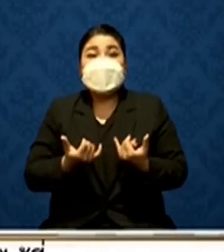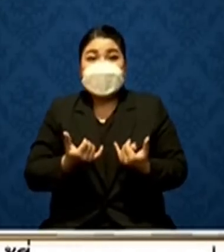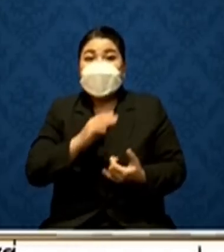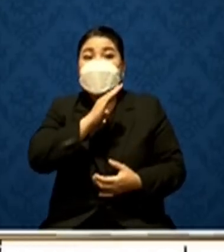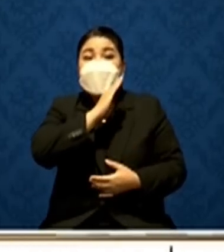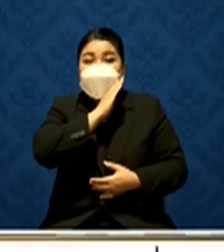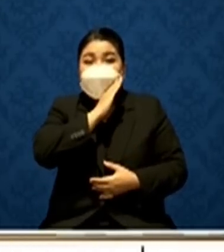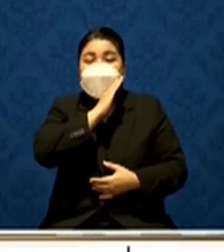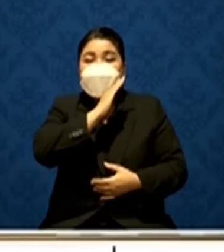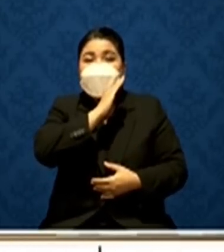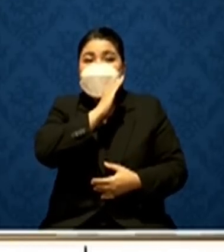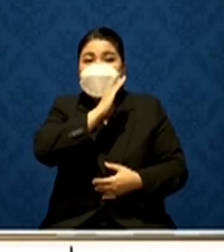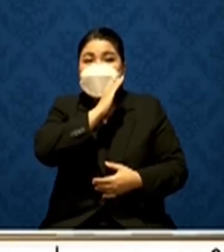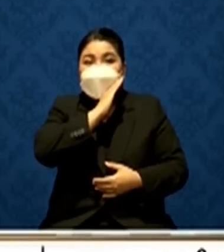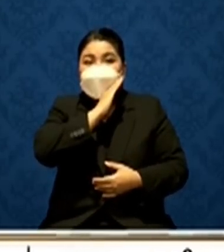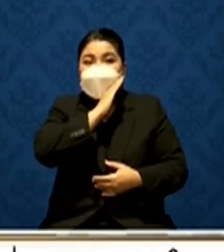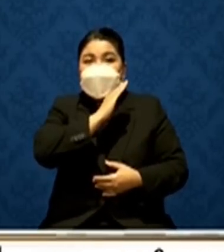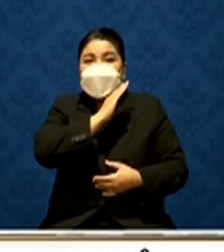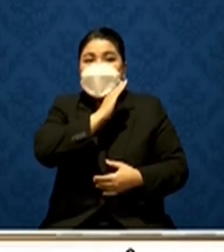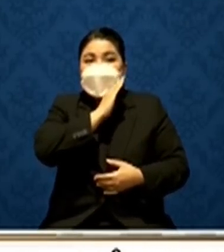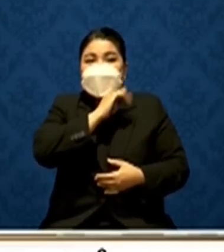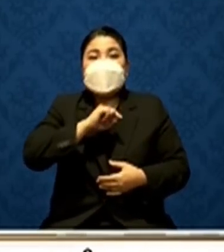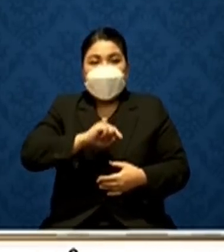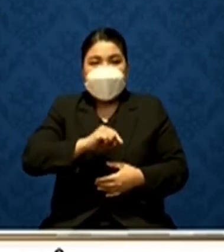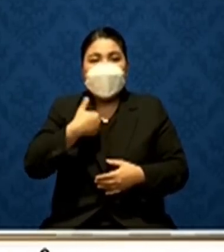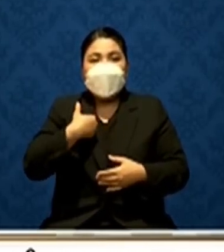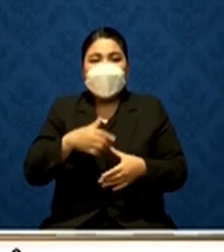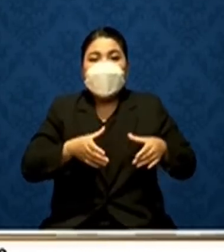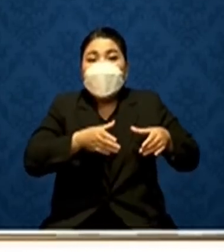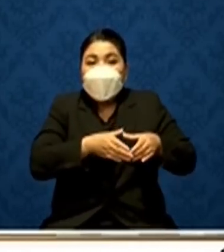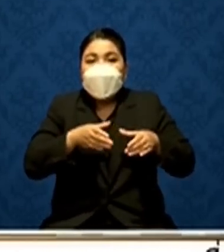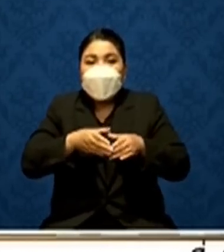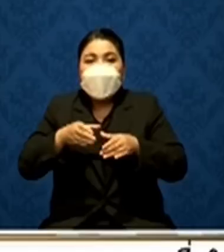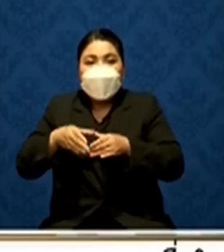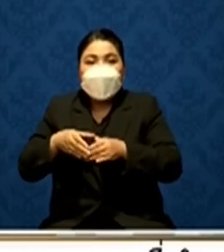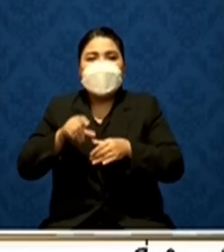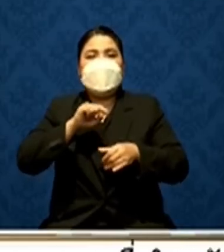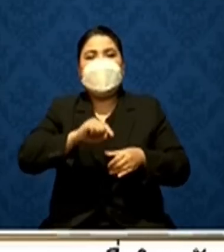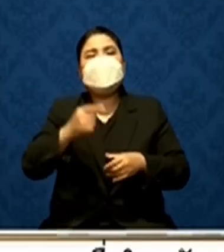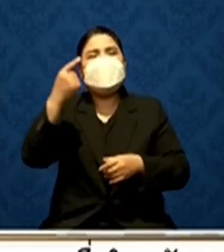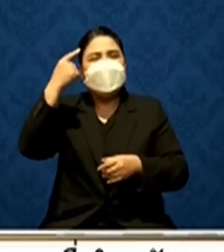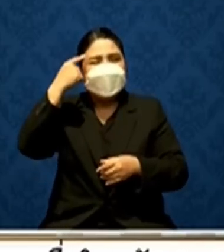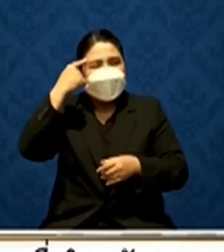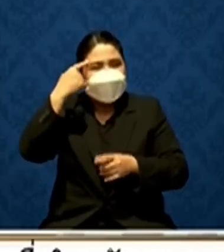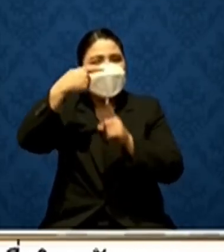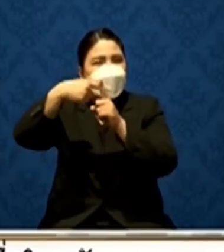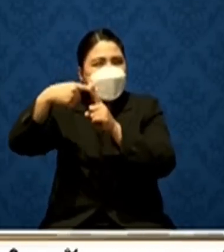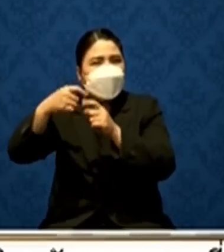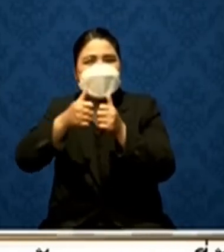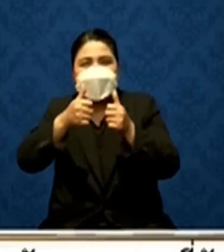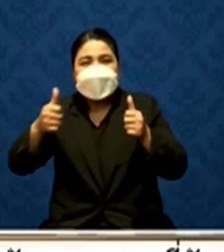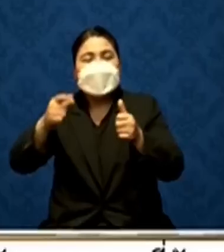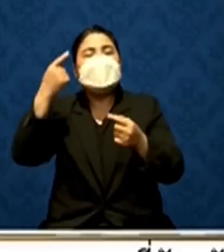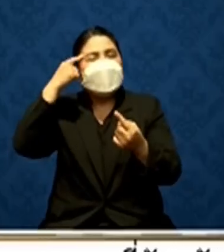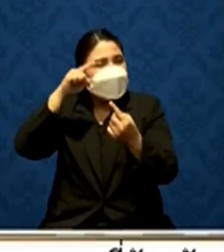ร้านเหล่านี้เกิดจิตสำนึกที่ดีหันมาทำหน้าที่ของความเป็นผู้แทนปวง